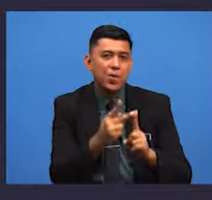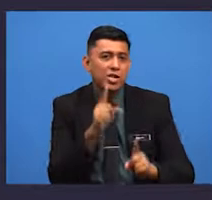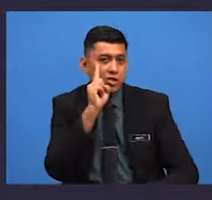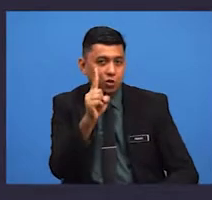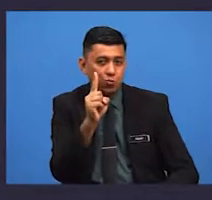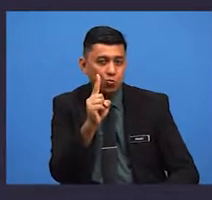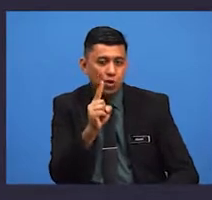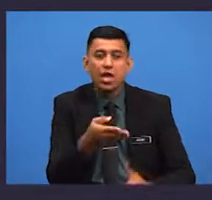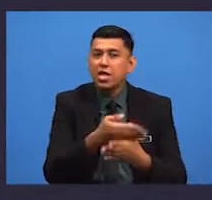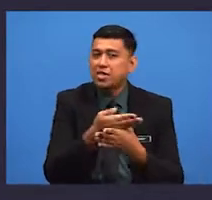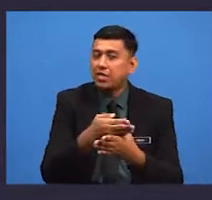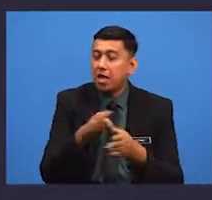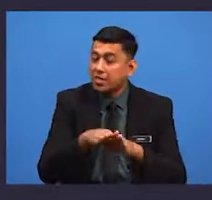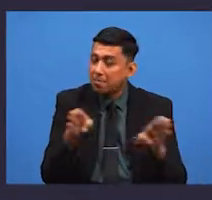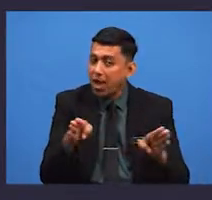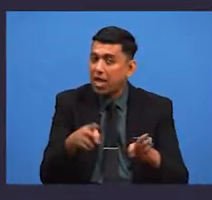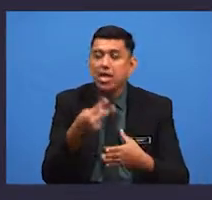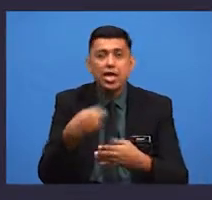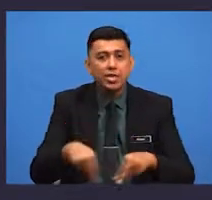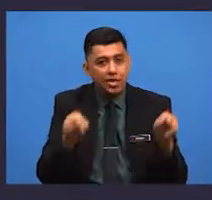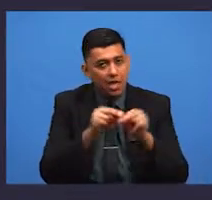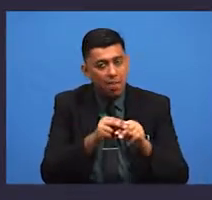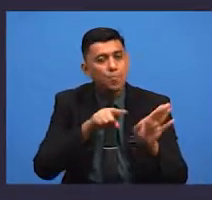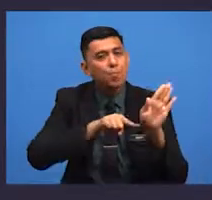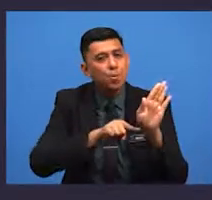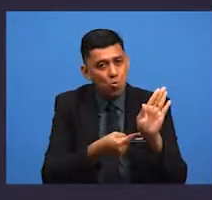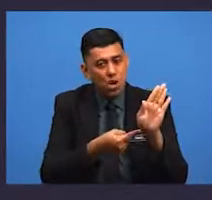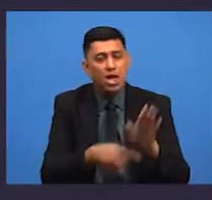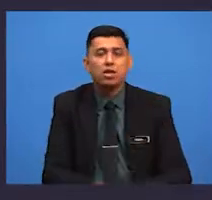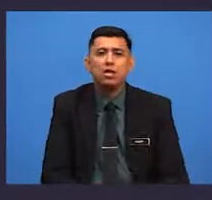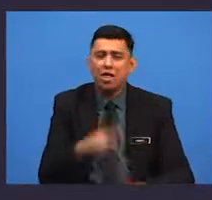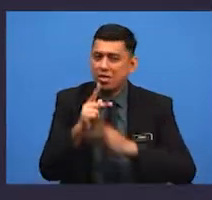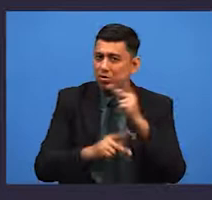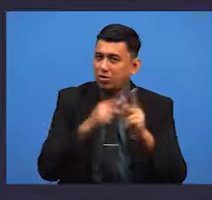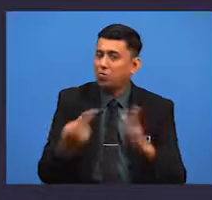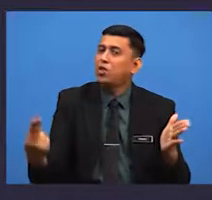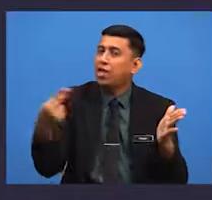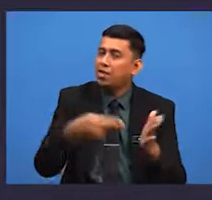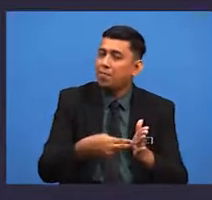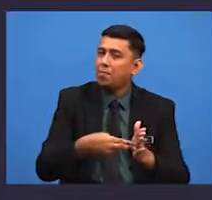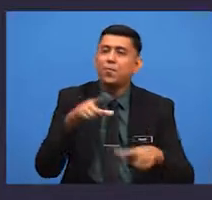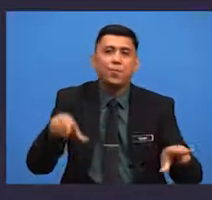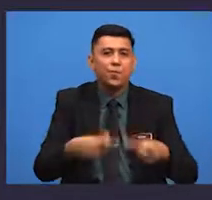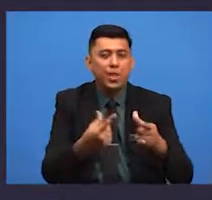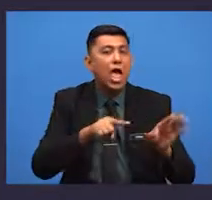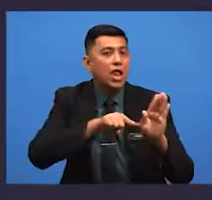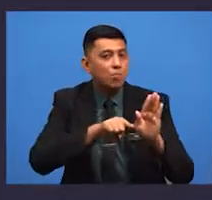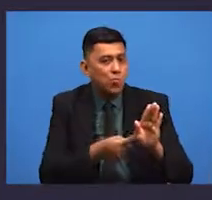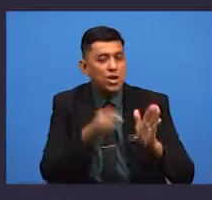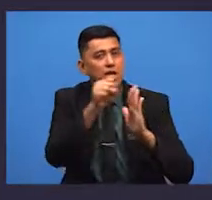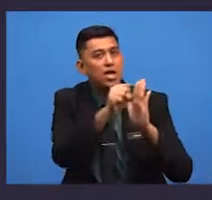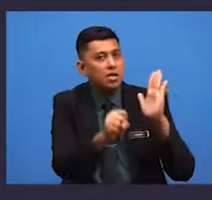1 sebagai nilai permulaan. Proses ulangan berlaku bermula dari